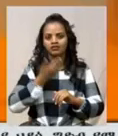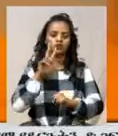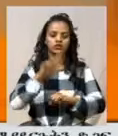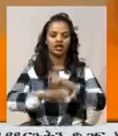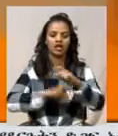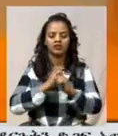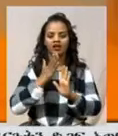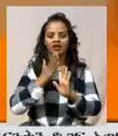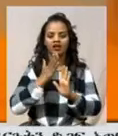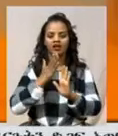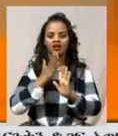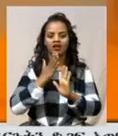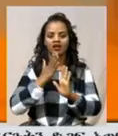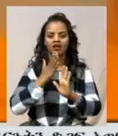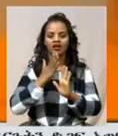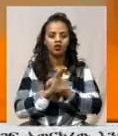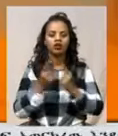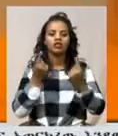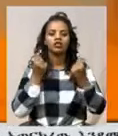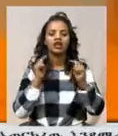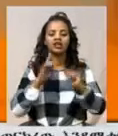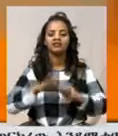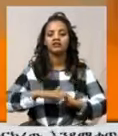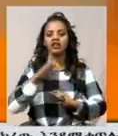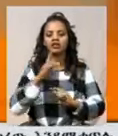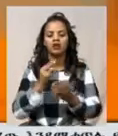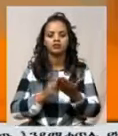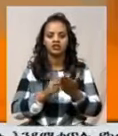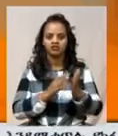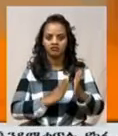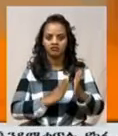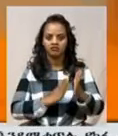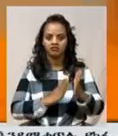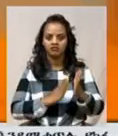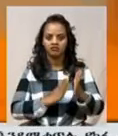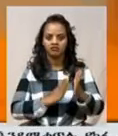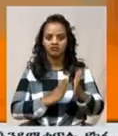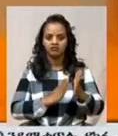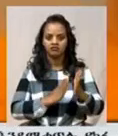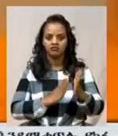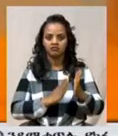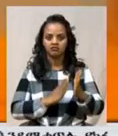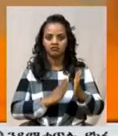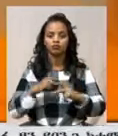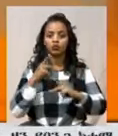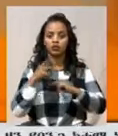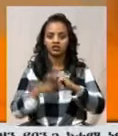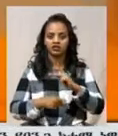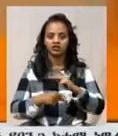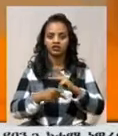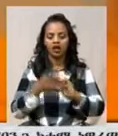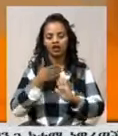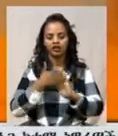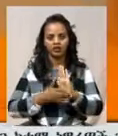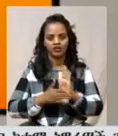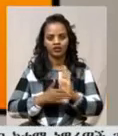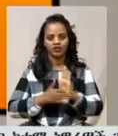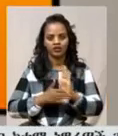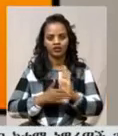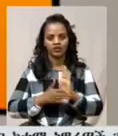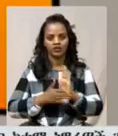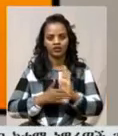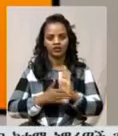ዓመታት አከናውናለች። ሀገሪቱ በታሪኳ ከፍተኛውን በጀት በመመደብም ግዙፍ የመንገድ ፕሮጀክቶችንም አከናውናለች።